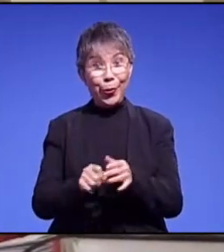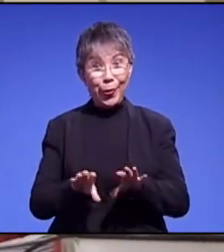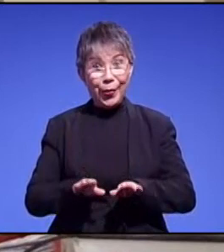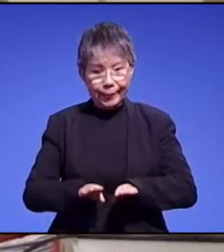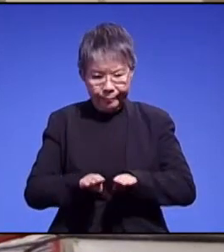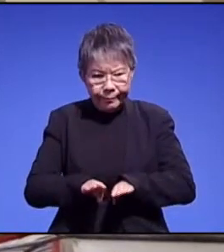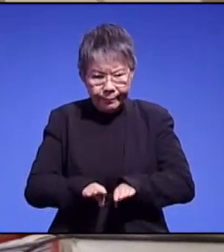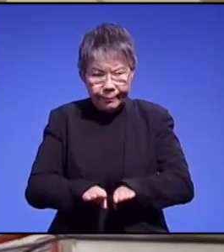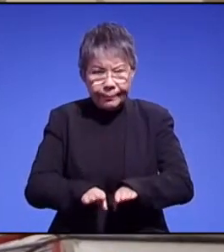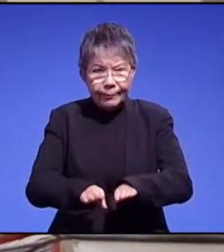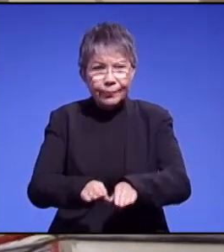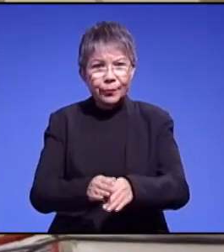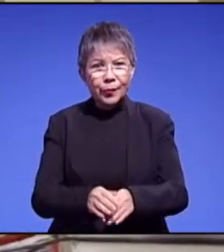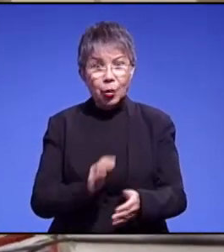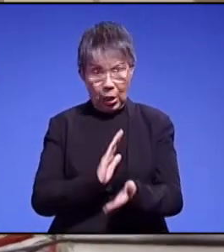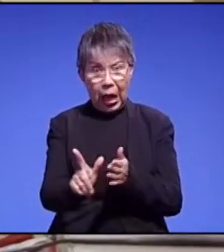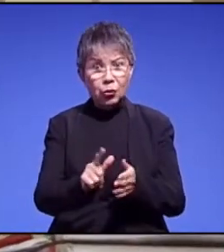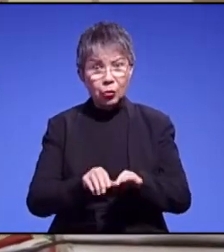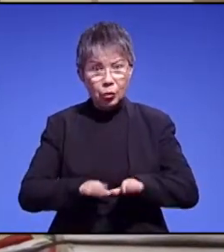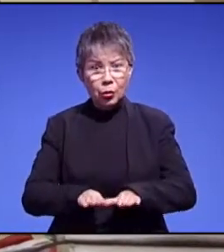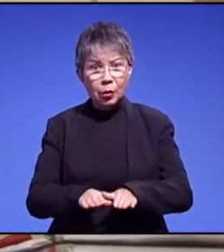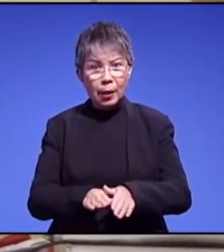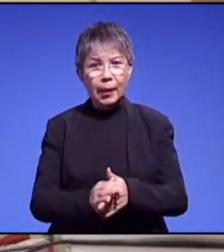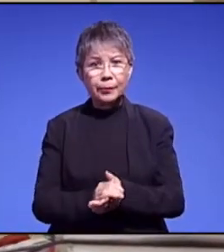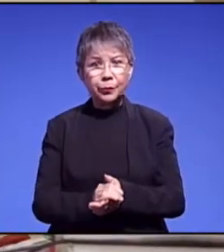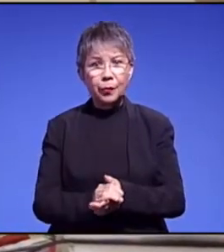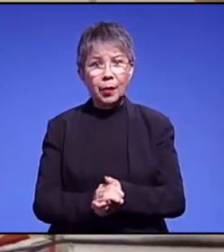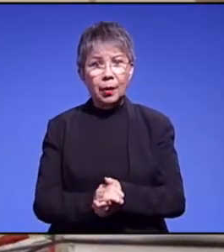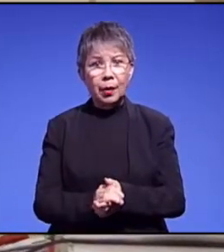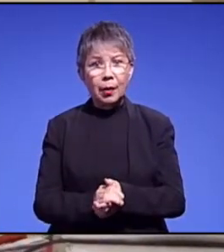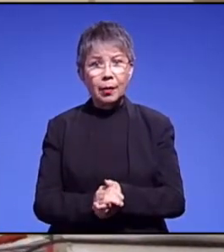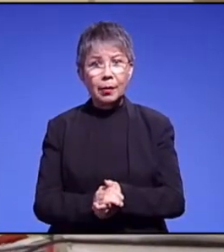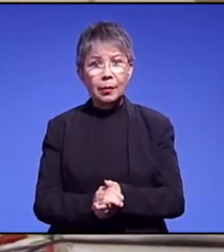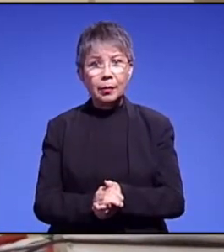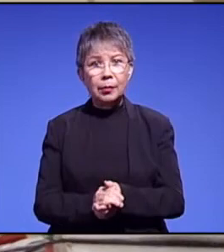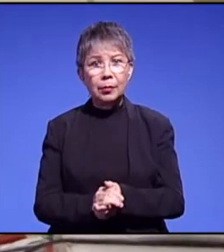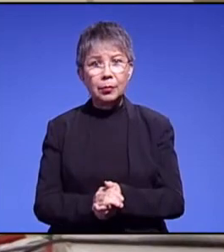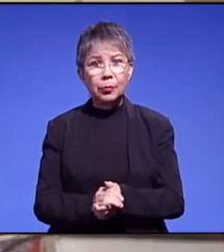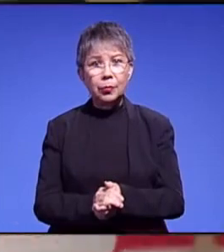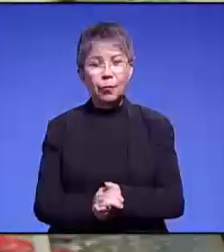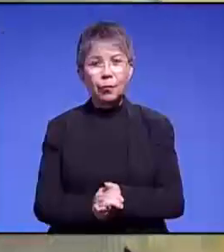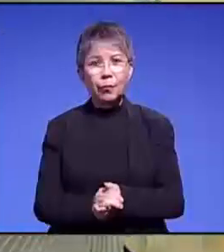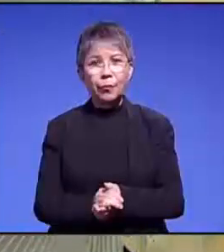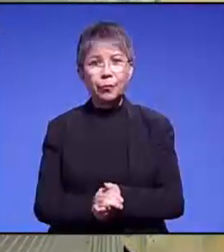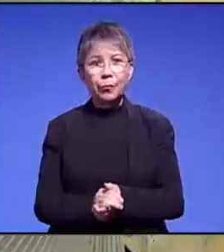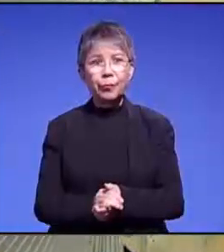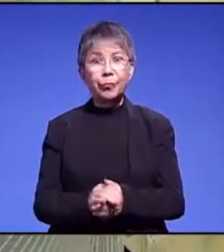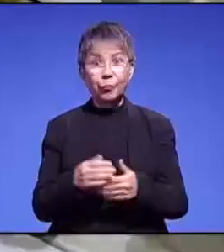Berarti langsung dijahit gitu ya? Iya. Meskipun potongan manual sama pakai mesin sama aja kan butuhnya?